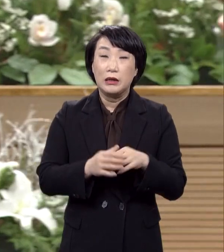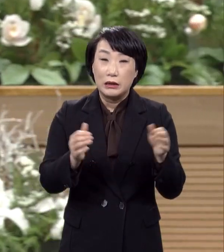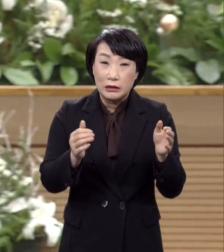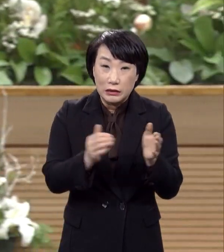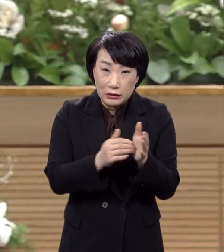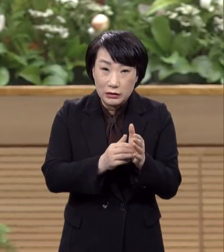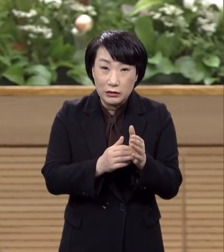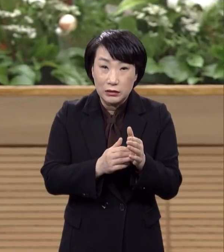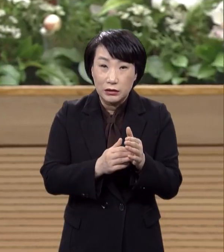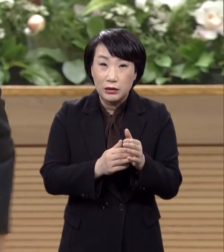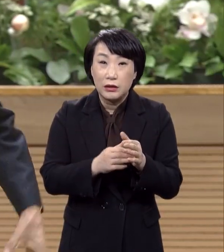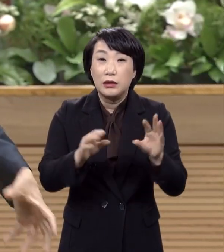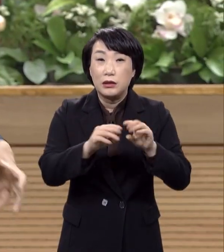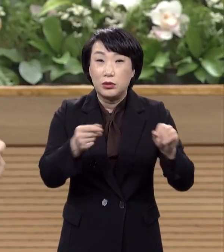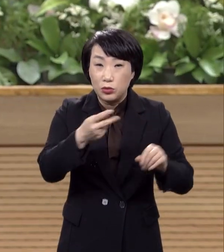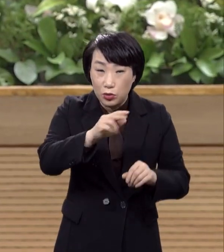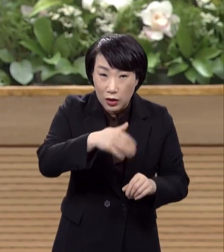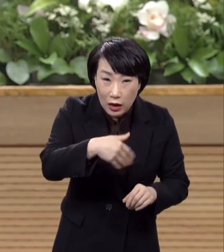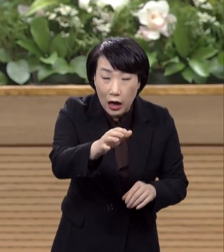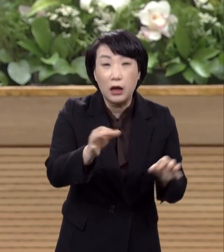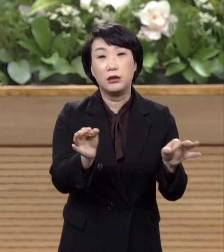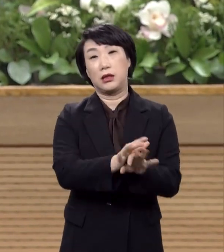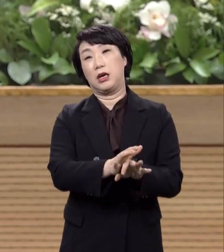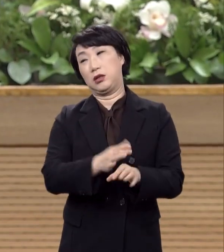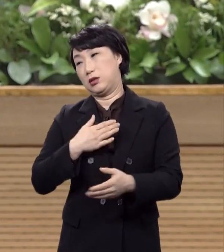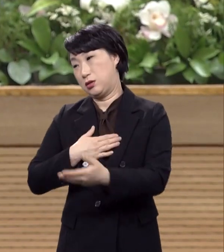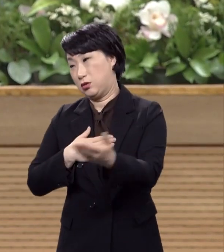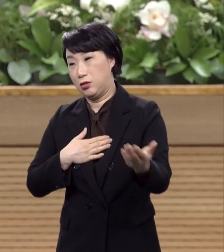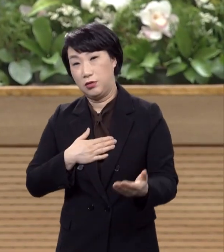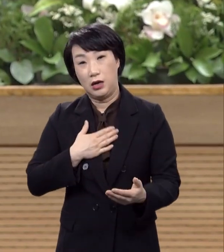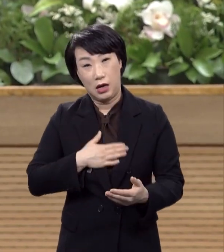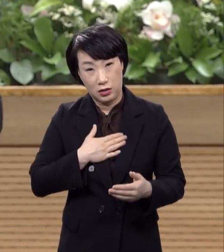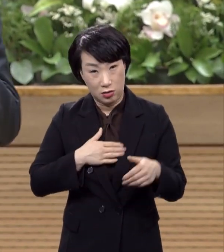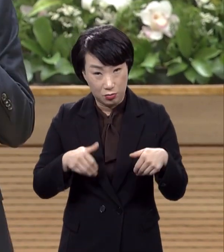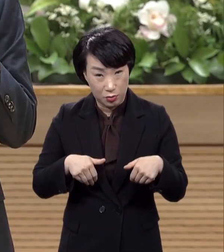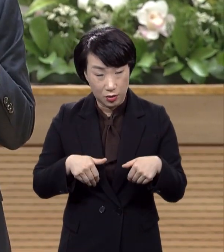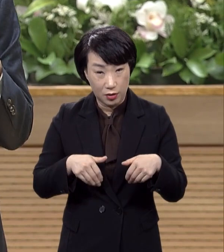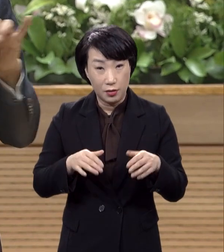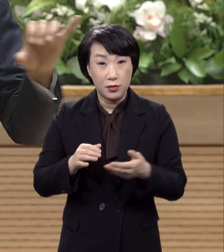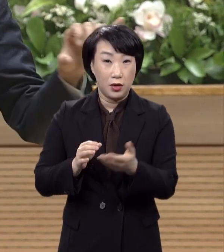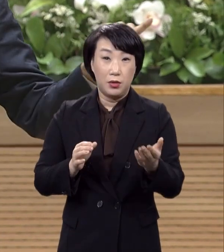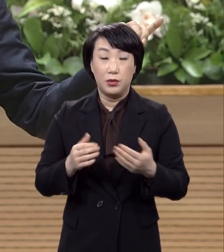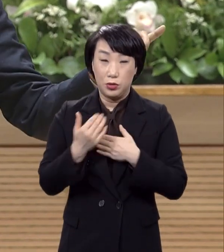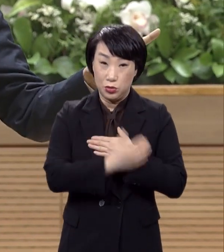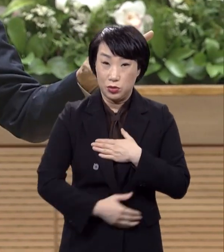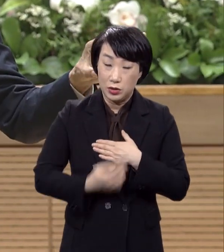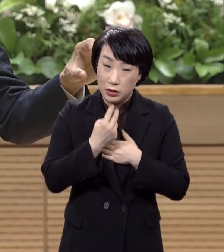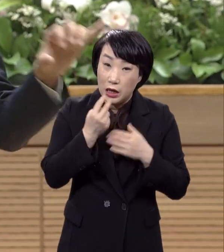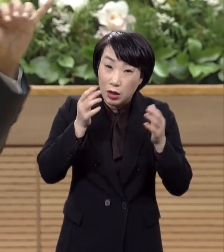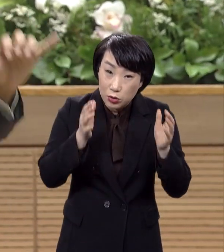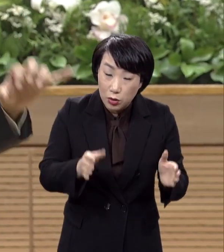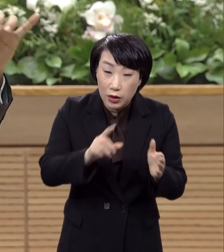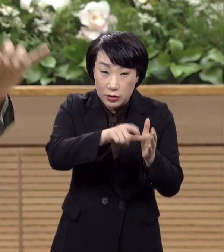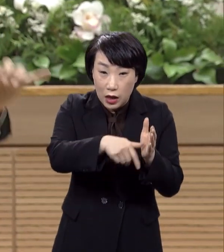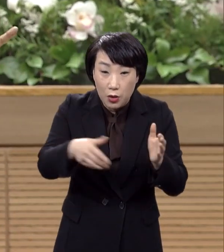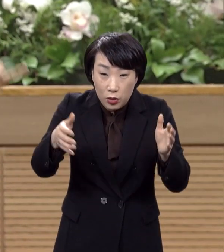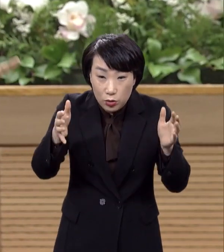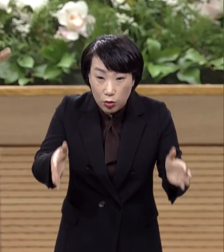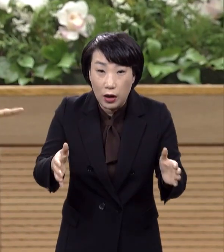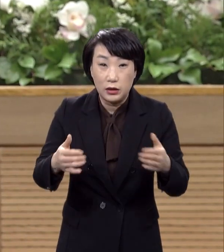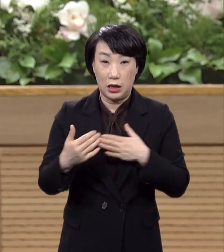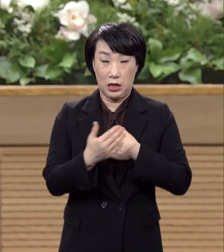먼지로 사라진다는 사실을 우리가 잘 알을 때, 이 육신의 때 세월을